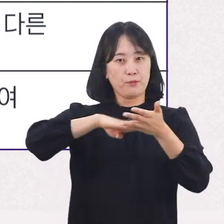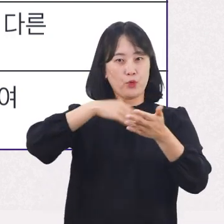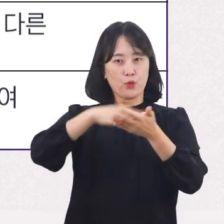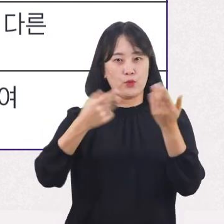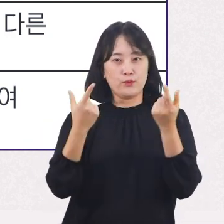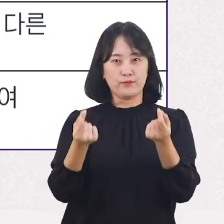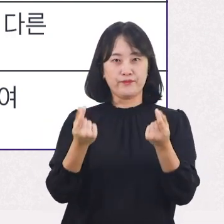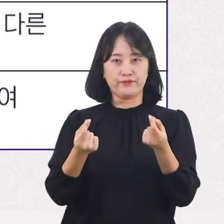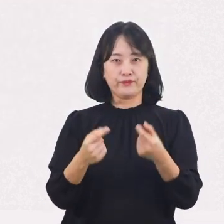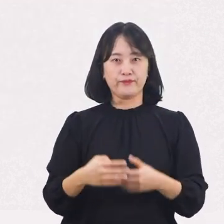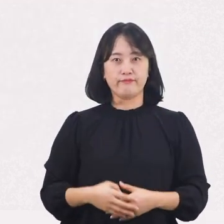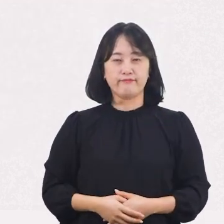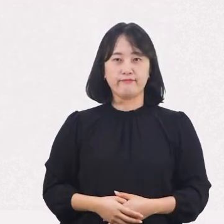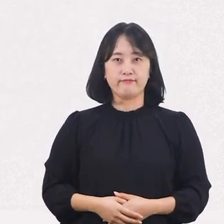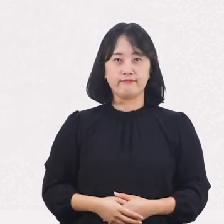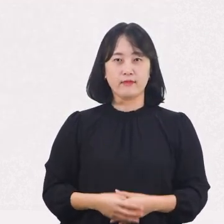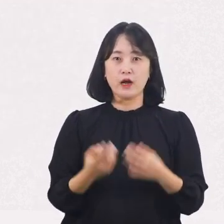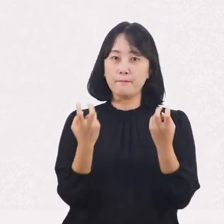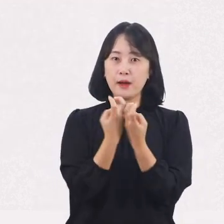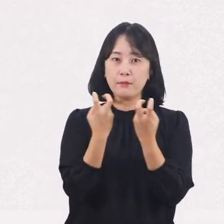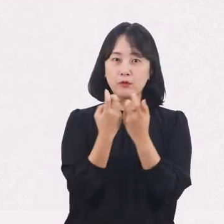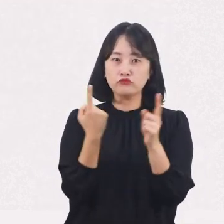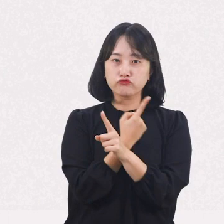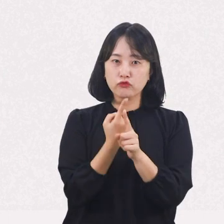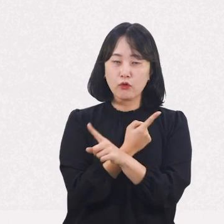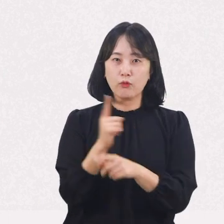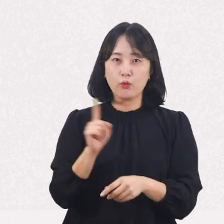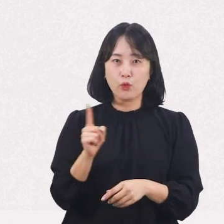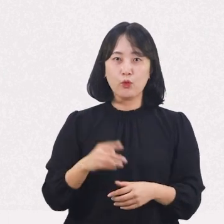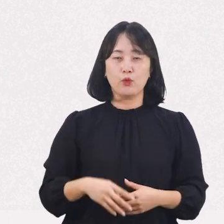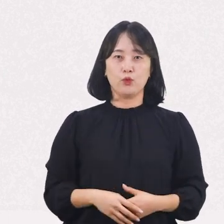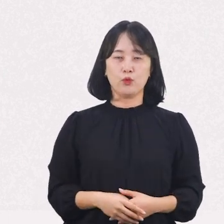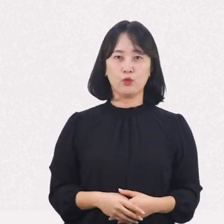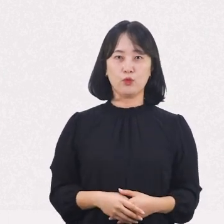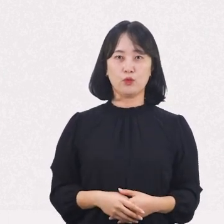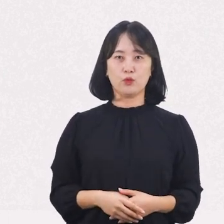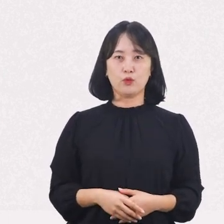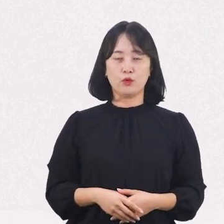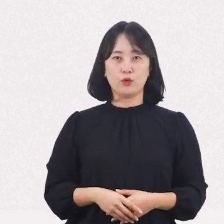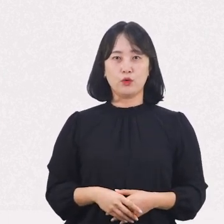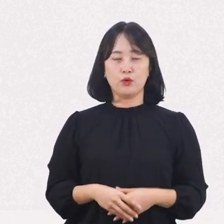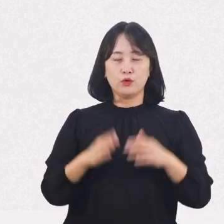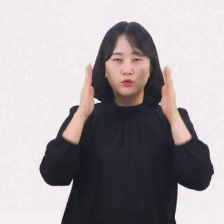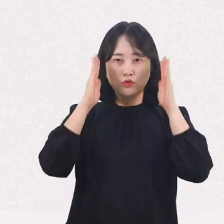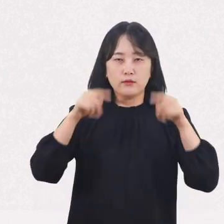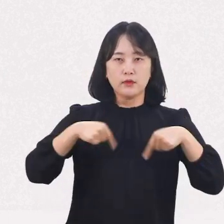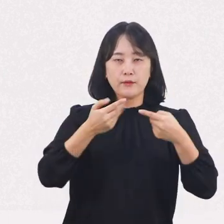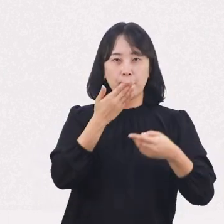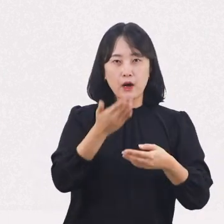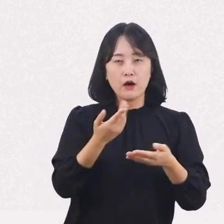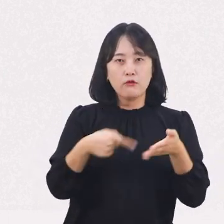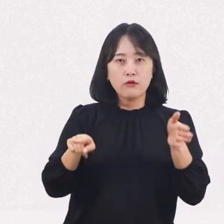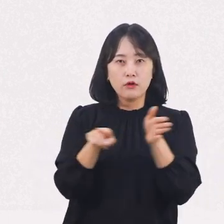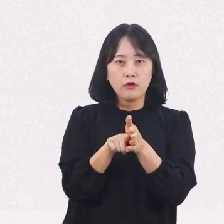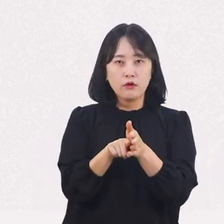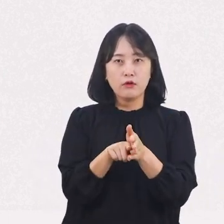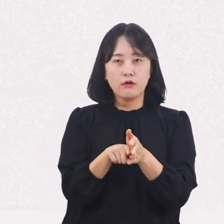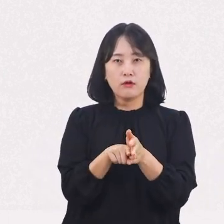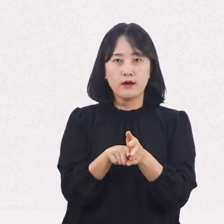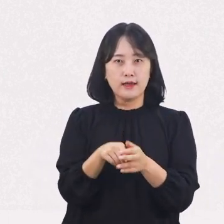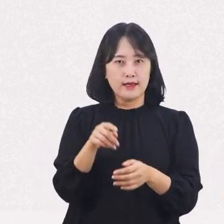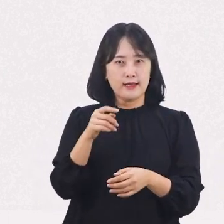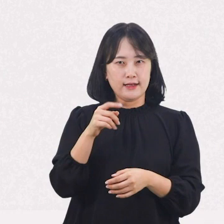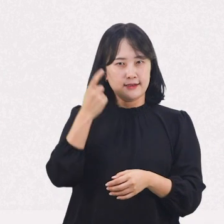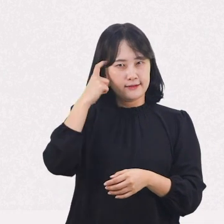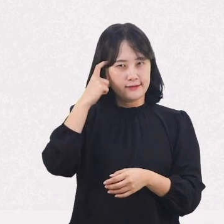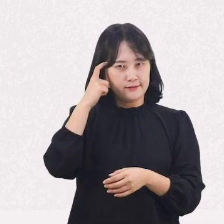같습니다. 교수 방법의 수정은 장애 학생이 수업에 참여할 수 있도록 교수 활동과 전략,